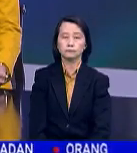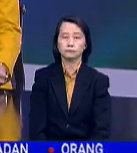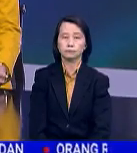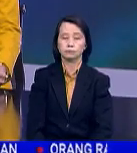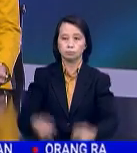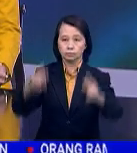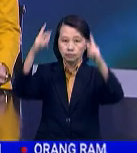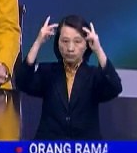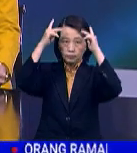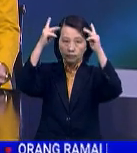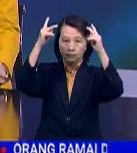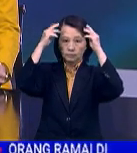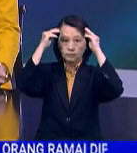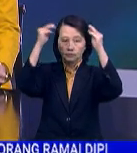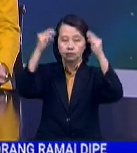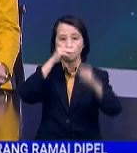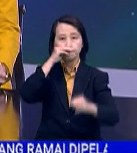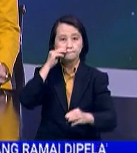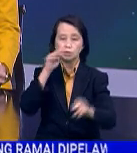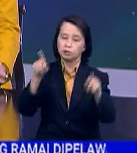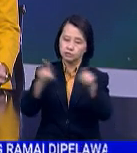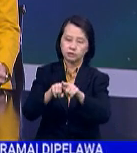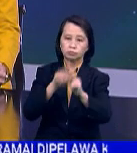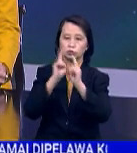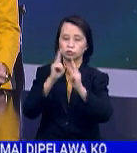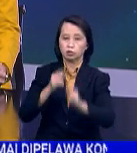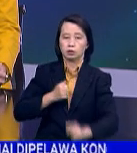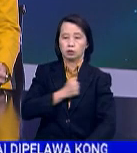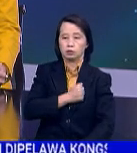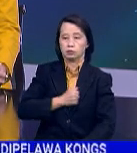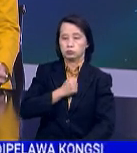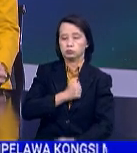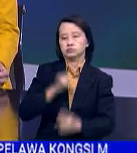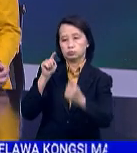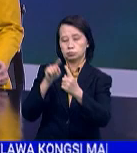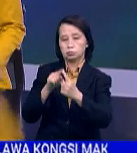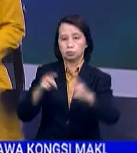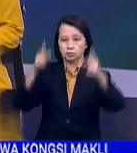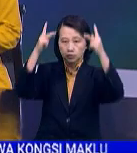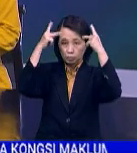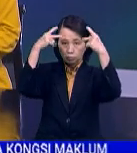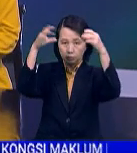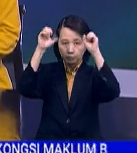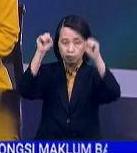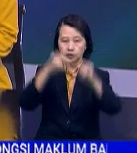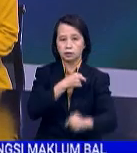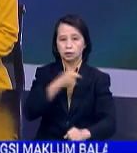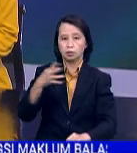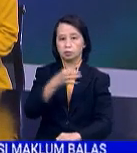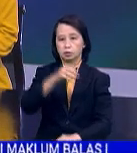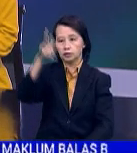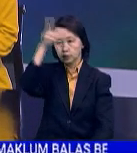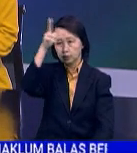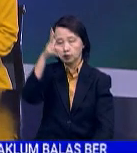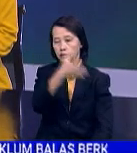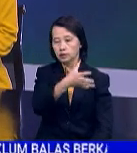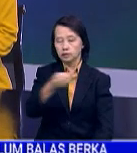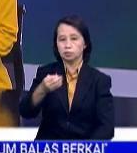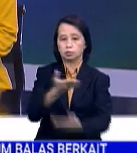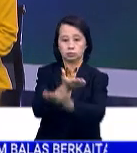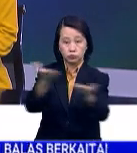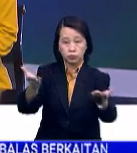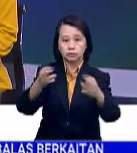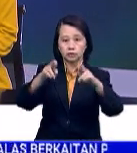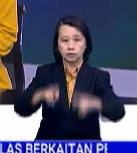Hai Perdana Menteri Tun Sri Muhyiddin Yassin turut mengucapkan tausiyah kepada Presiden Indonesia Joko Widodo serta kerajaan dan rakyat